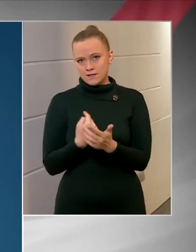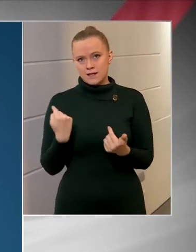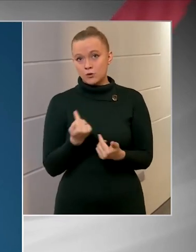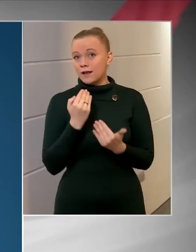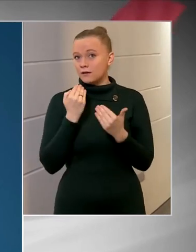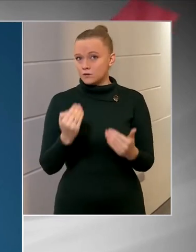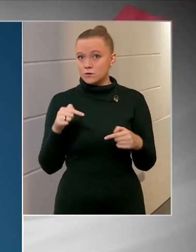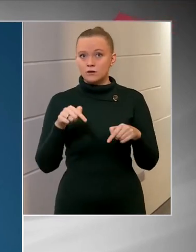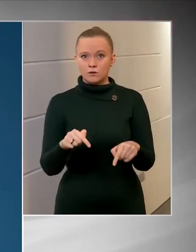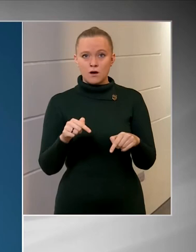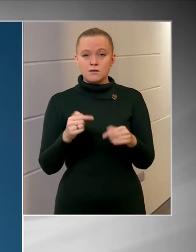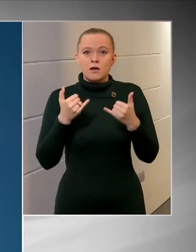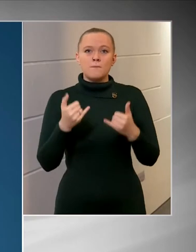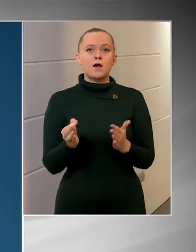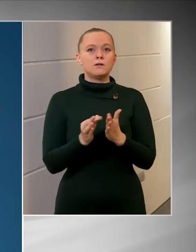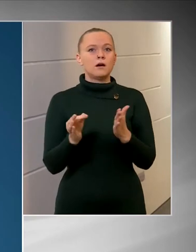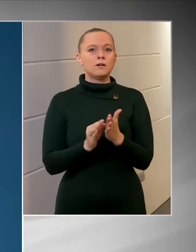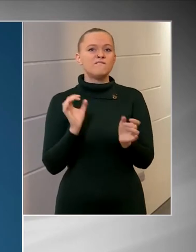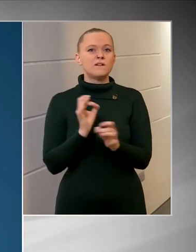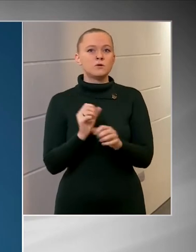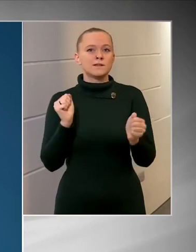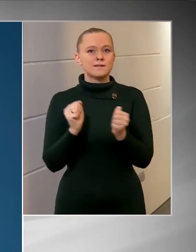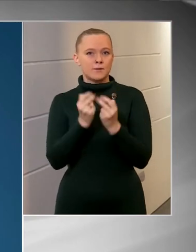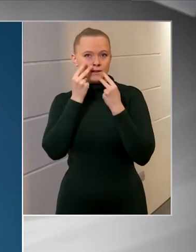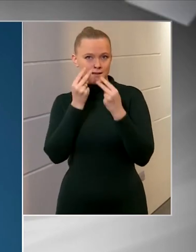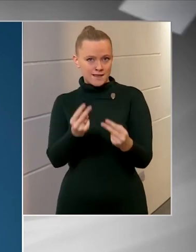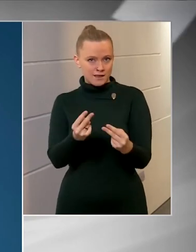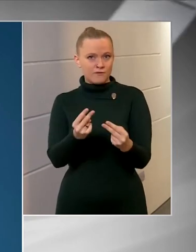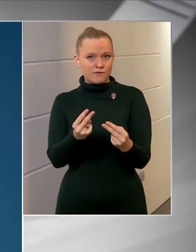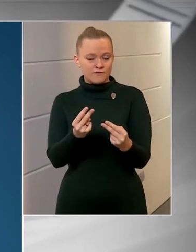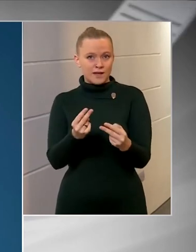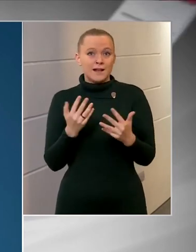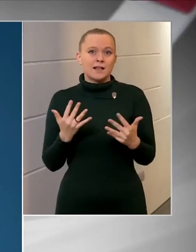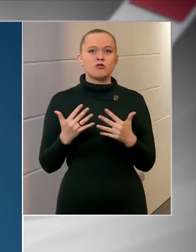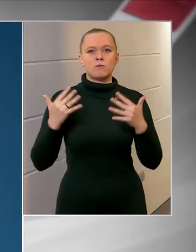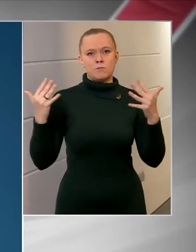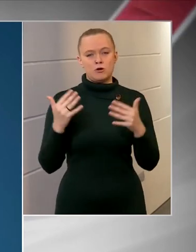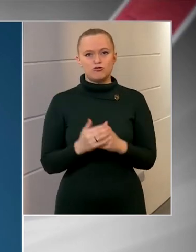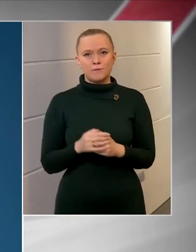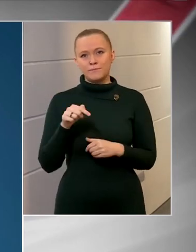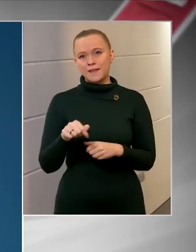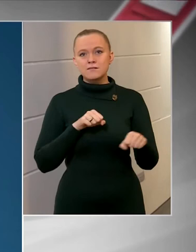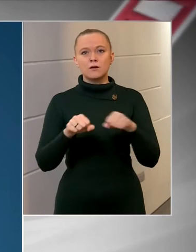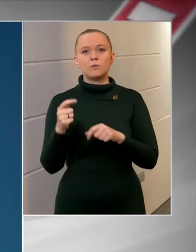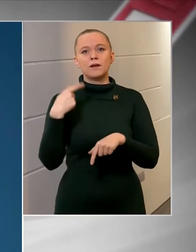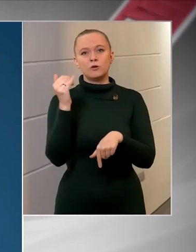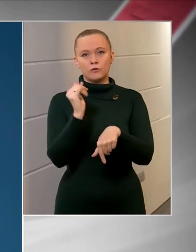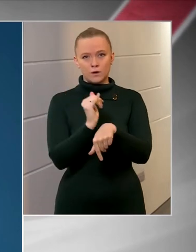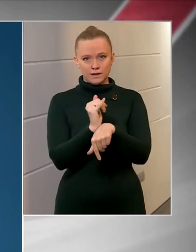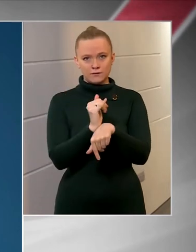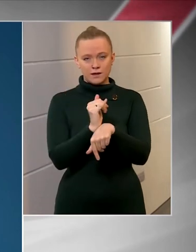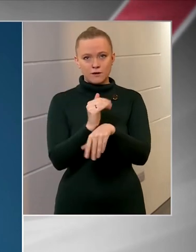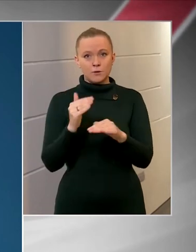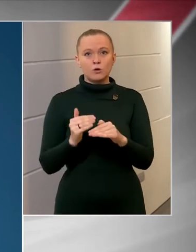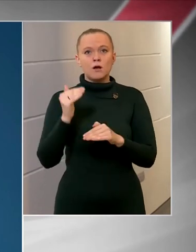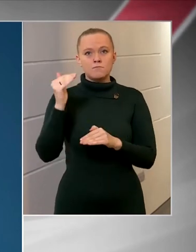Ennek köszönhető az, hogy a mai adatok a fertőzés szám tekintetében lényegesen magasabbak. Ezt a kormány a jövő héten, tehát amikor a